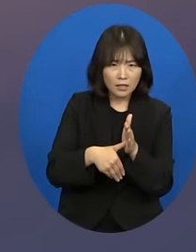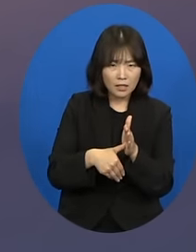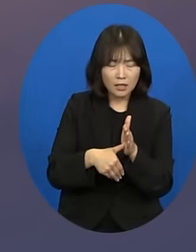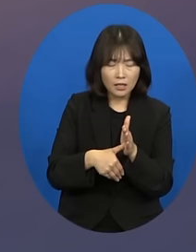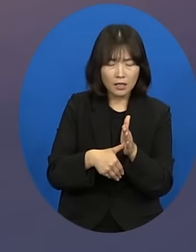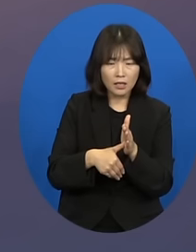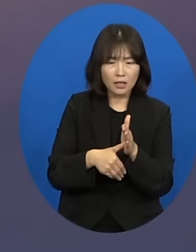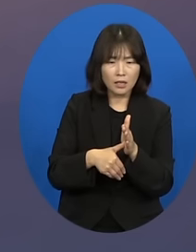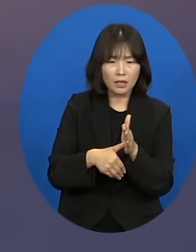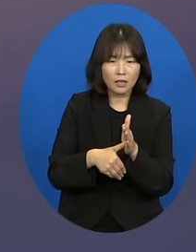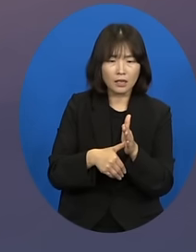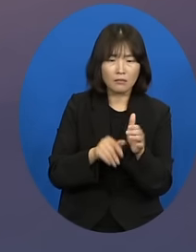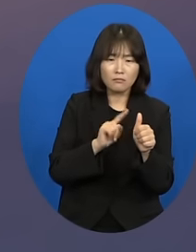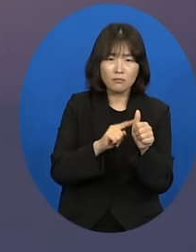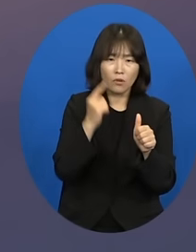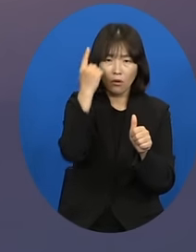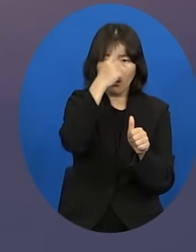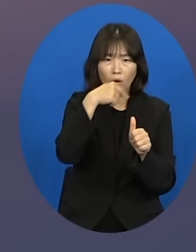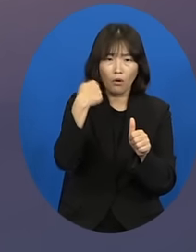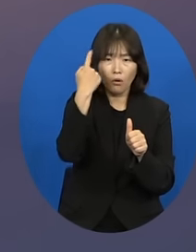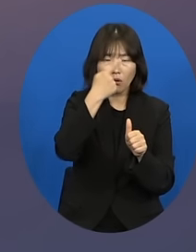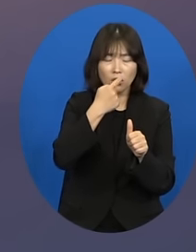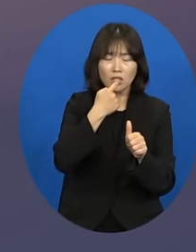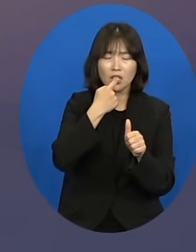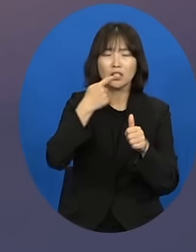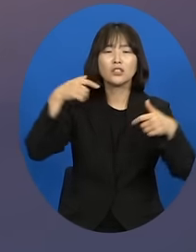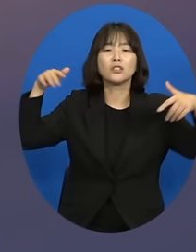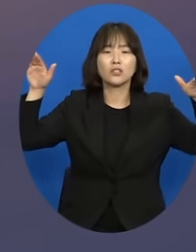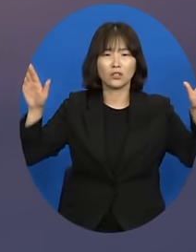천사의 얼굴이 나오냐고요.